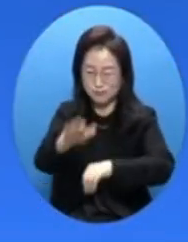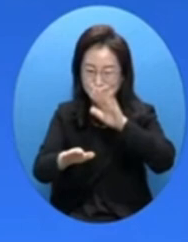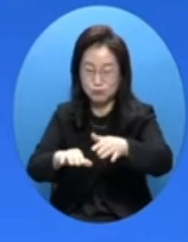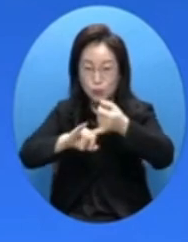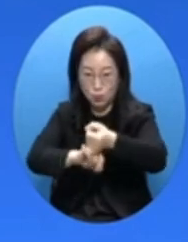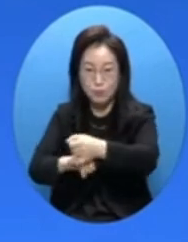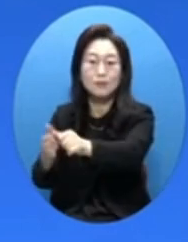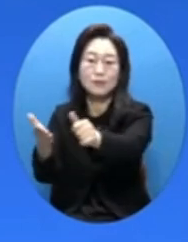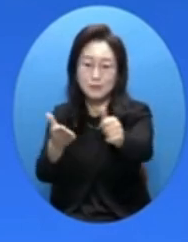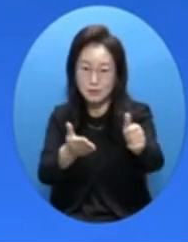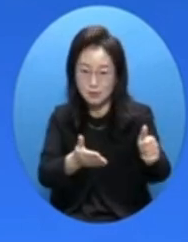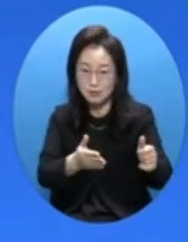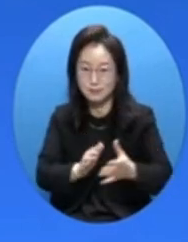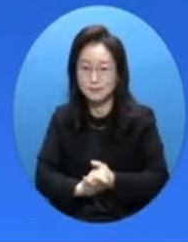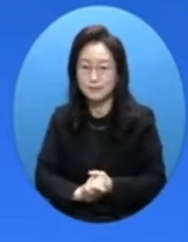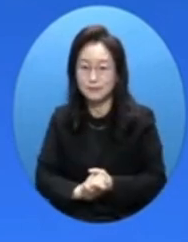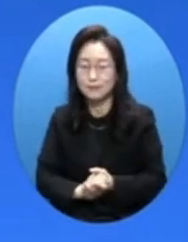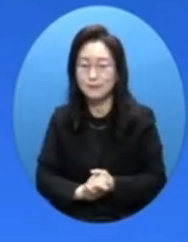되기를 바랍니다.